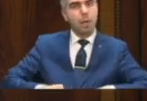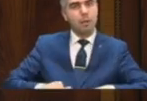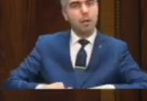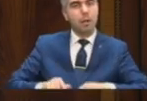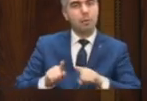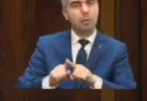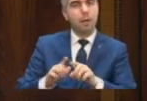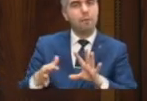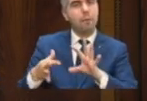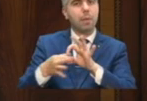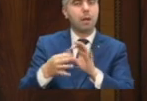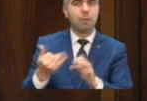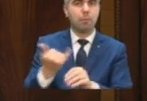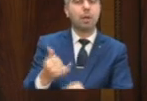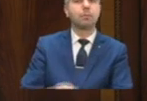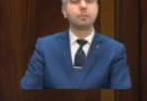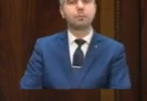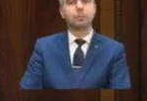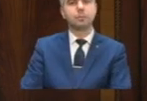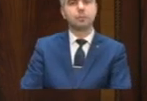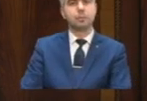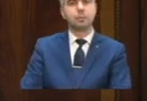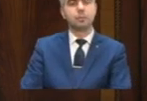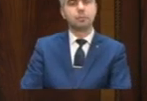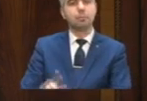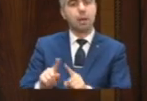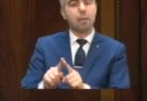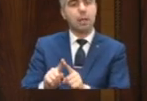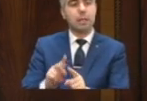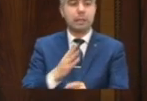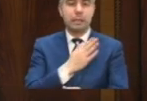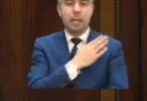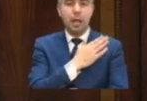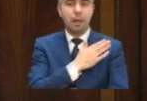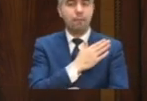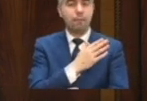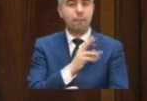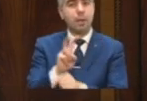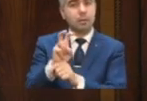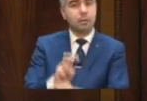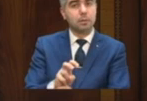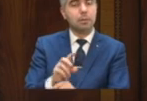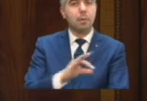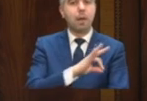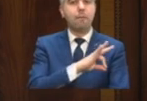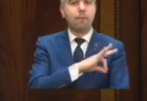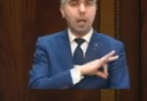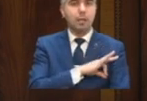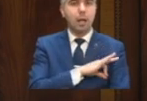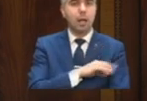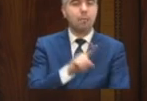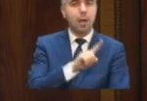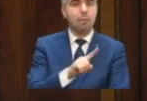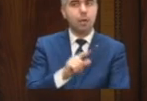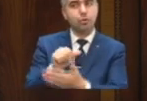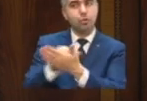القطاع البنكي، ولا سيما على مستوى ديون السكن، وذلك باقتراح نسب فائدة تشجيعية من أجل اقتناء